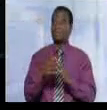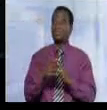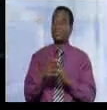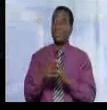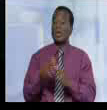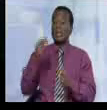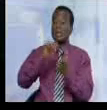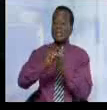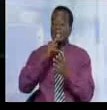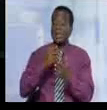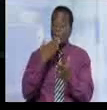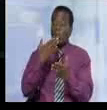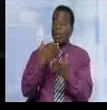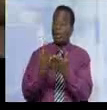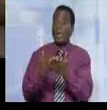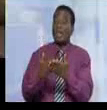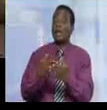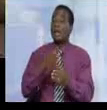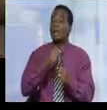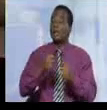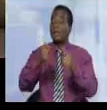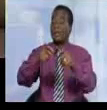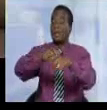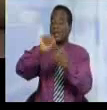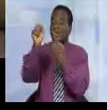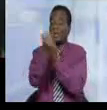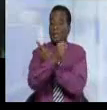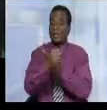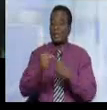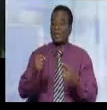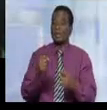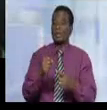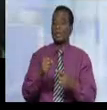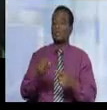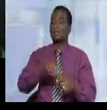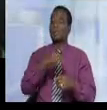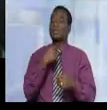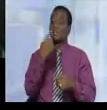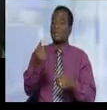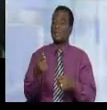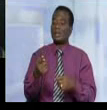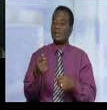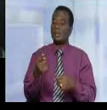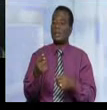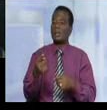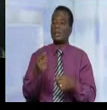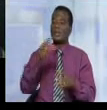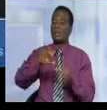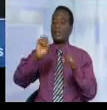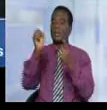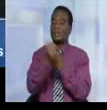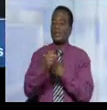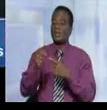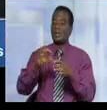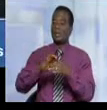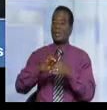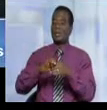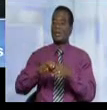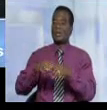animales et halieutiques. L'urgence de la situation l'impose. Je tiens à rappeler que la situation de la